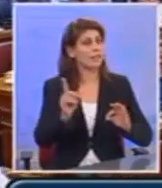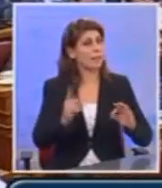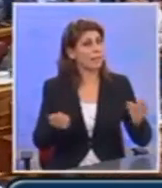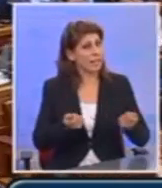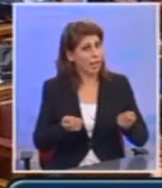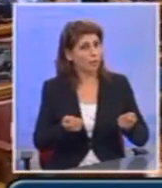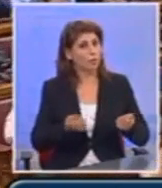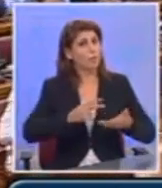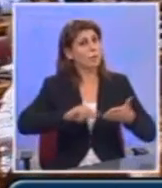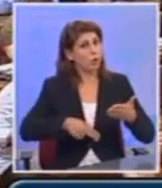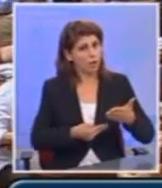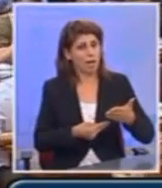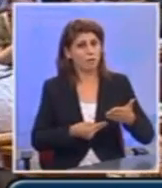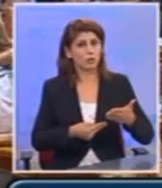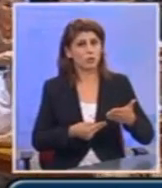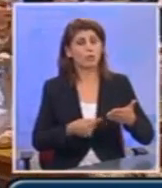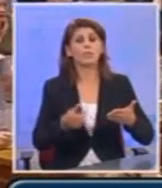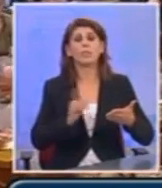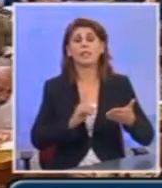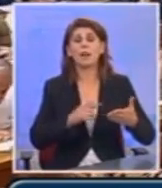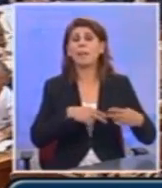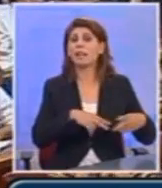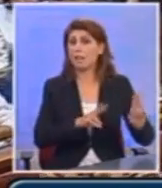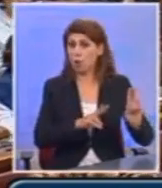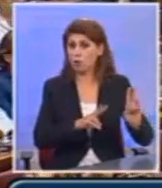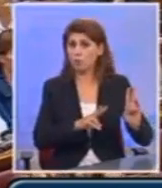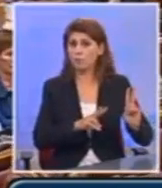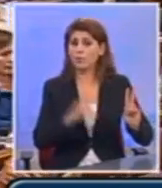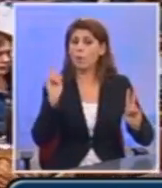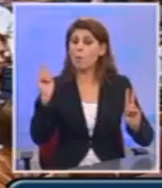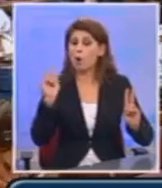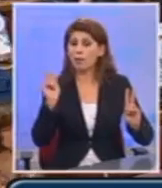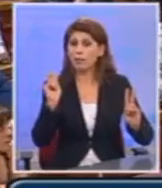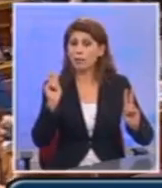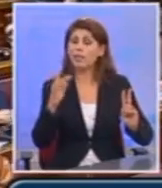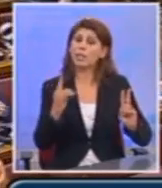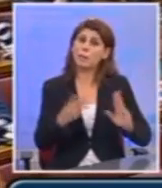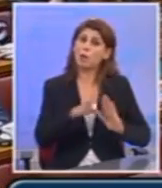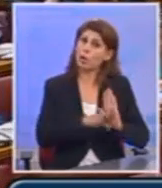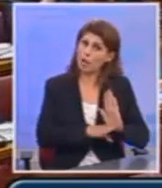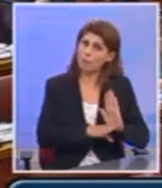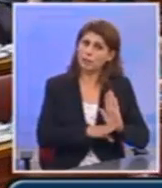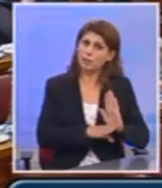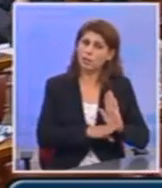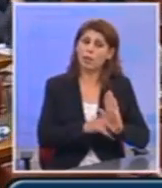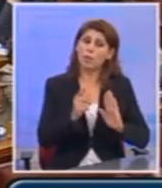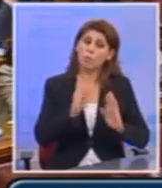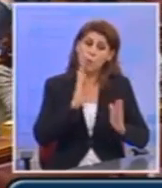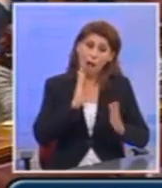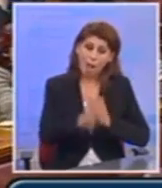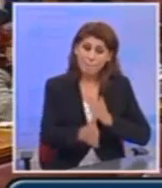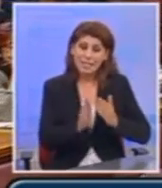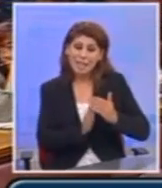μην να μην συνάπτουν σν βάσεις και να μην υλοποιούν πολιτικές και προγράμματα που μεσα αμέσως ή